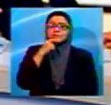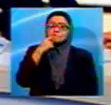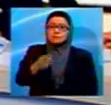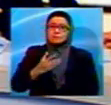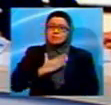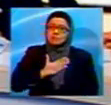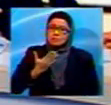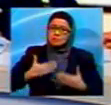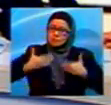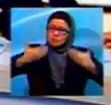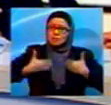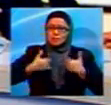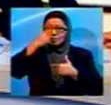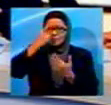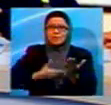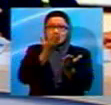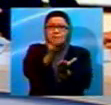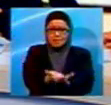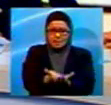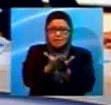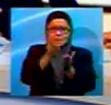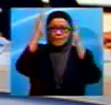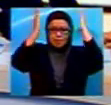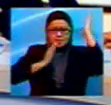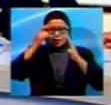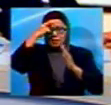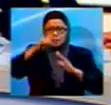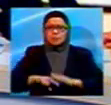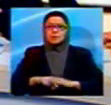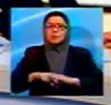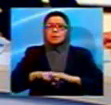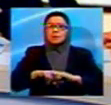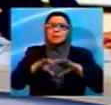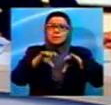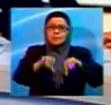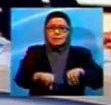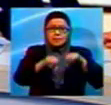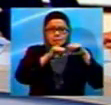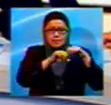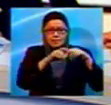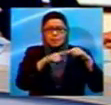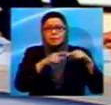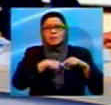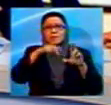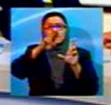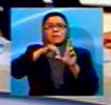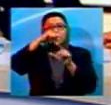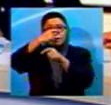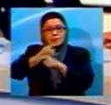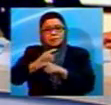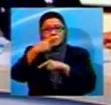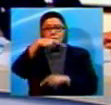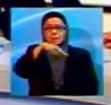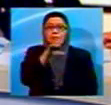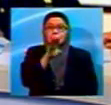kegembiraannya atas pencalonan Malaysia untuk menduduki kerusi tidak tetap Majlis keselamatan PBB menteri luar Datuk Seri Anifah aman